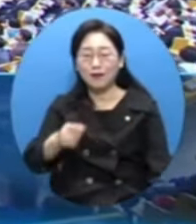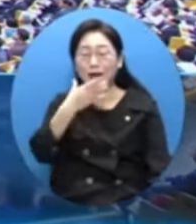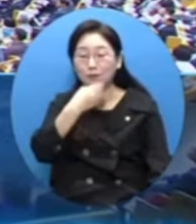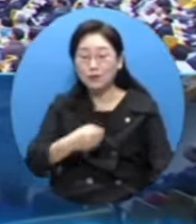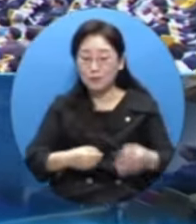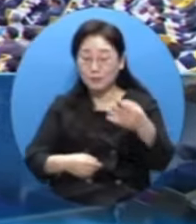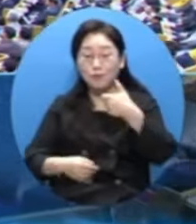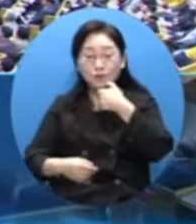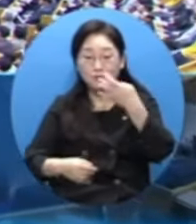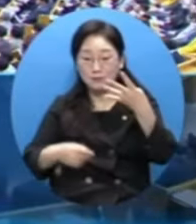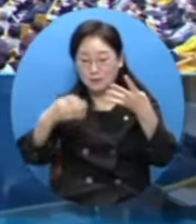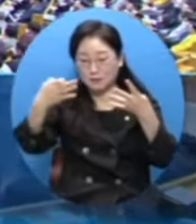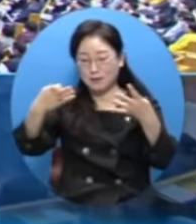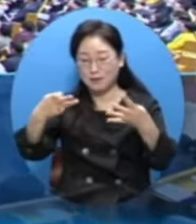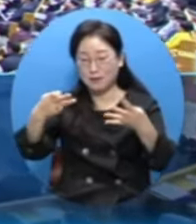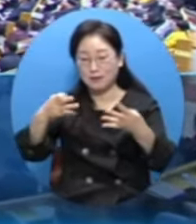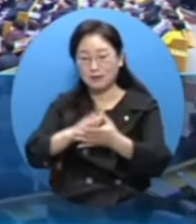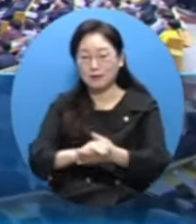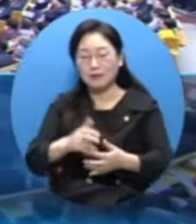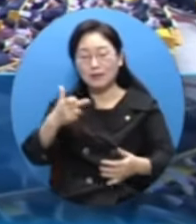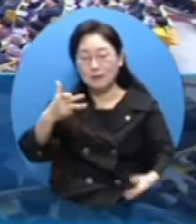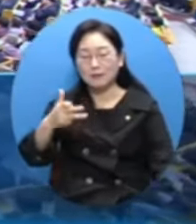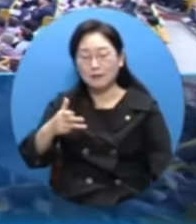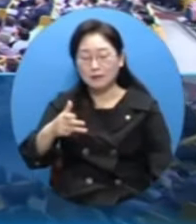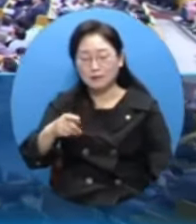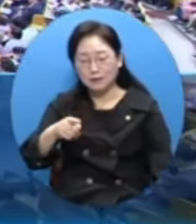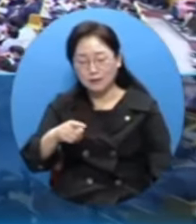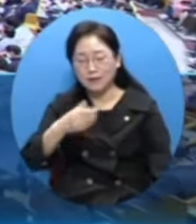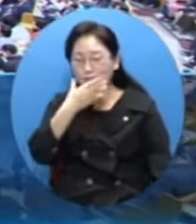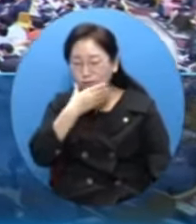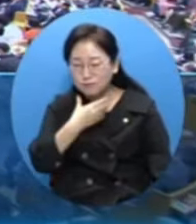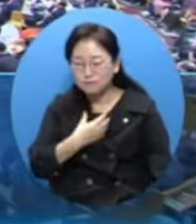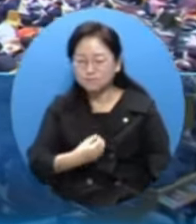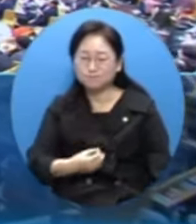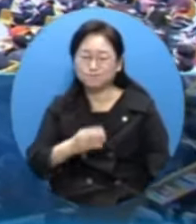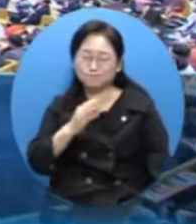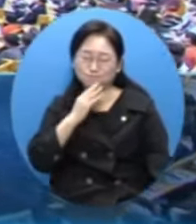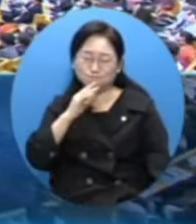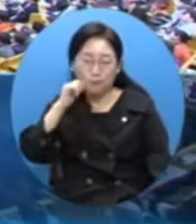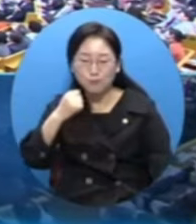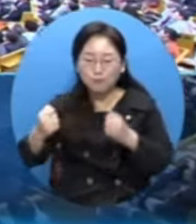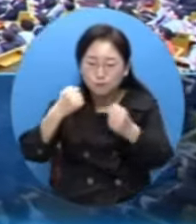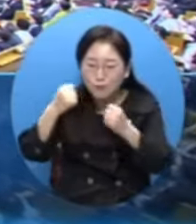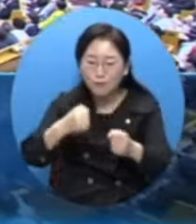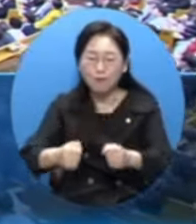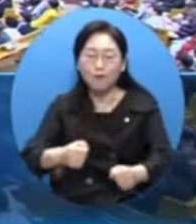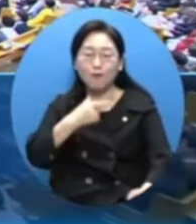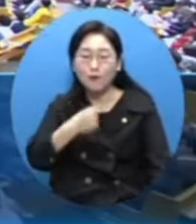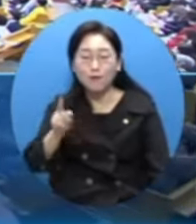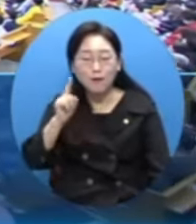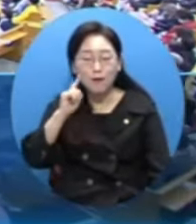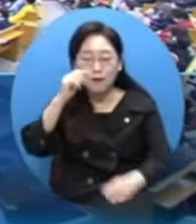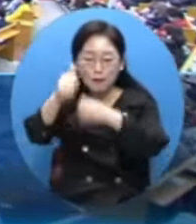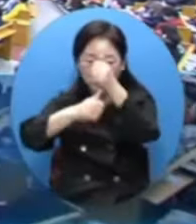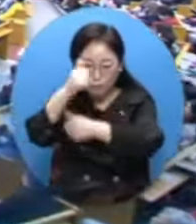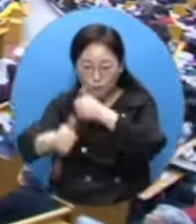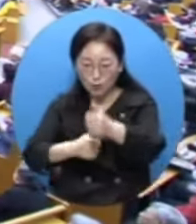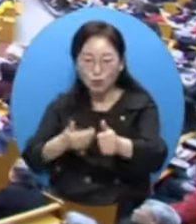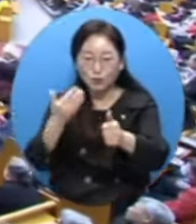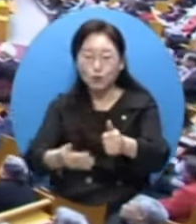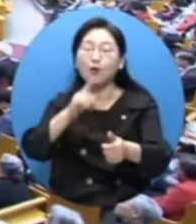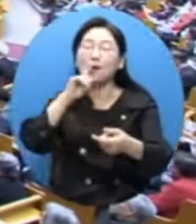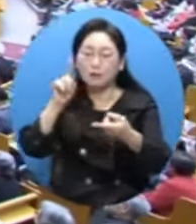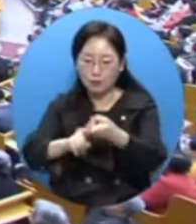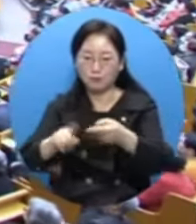없는 중에 바라고 믿었으니 이른 내 후손이 이같으리라 하신 말씀으로 많은 민족의 조상이 되게 하려 하심이라.